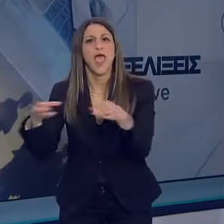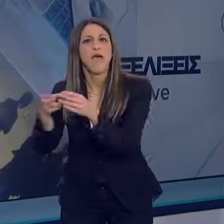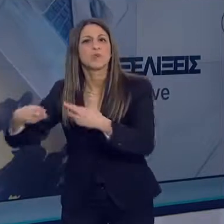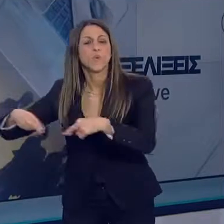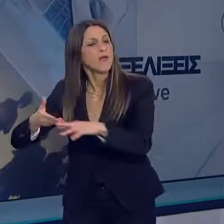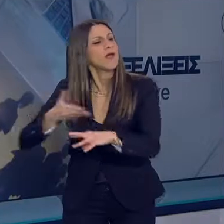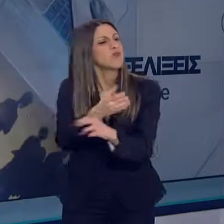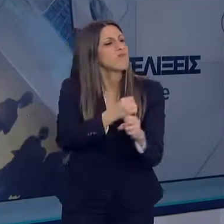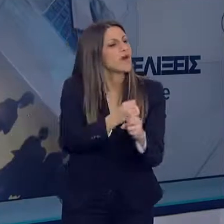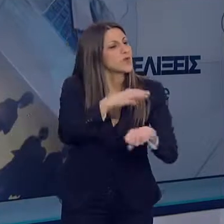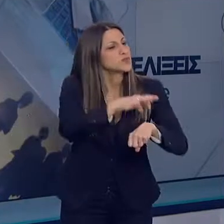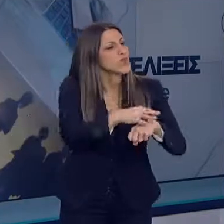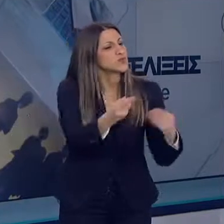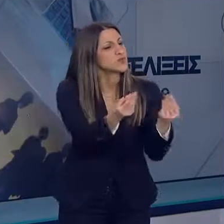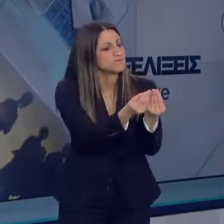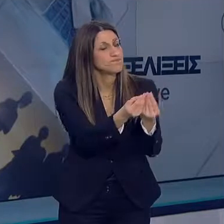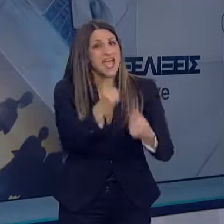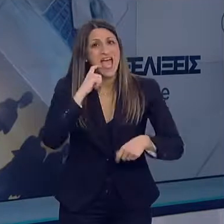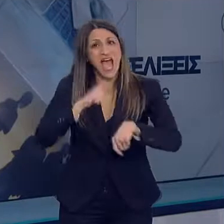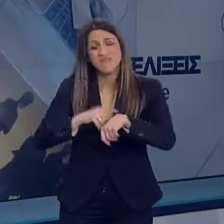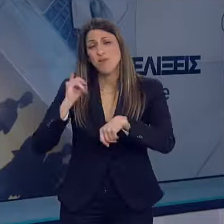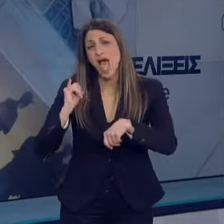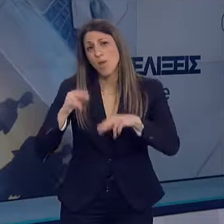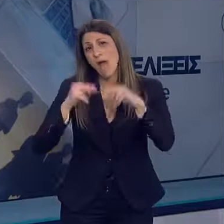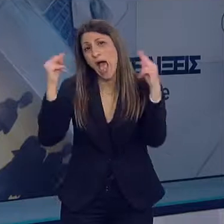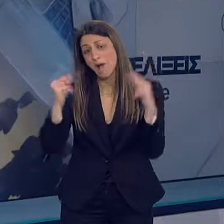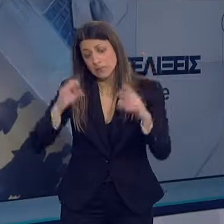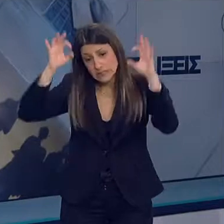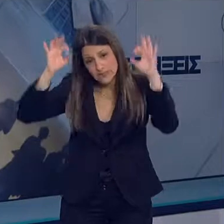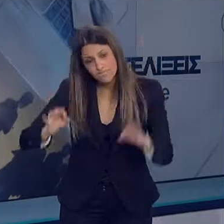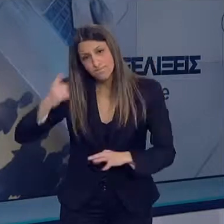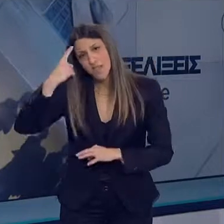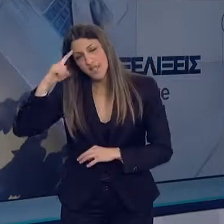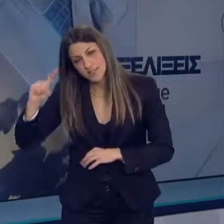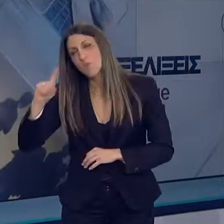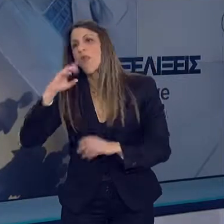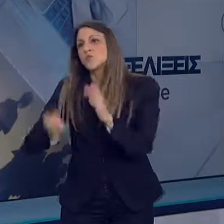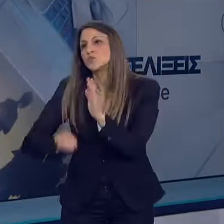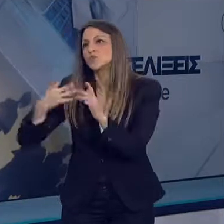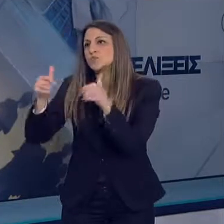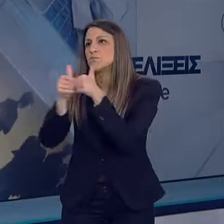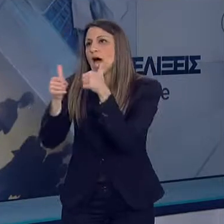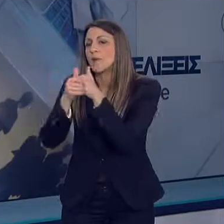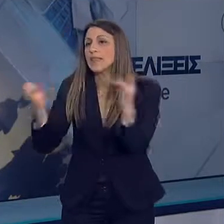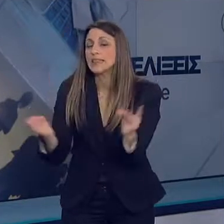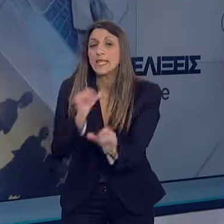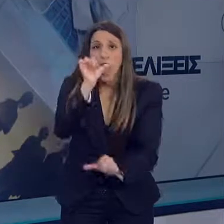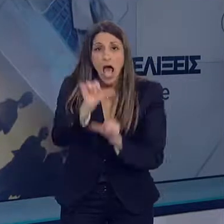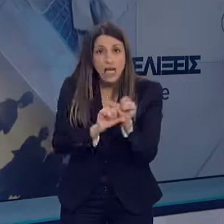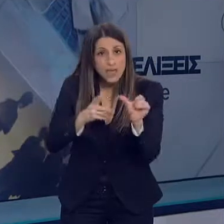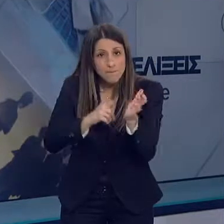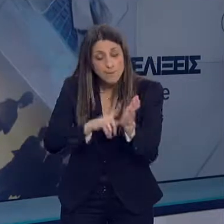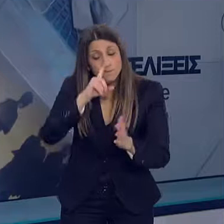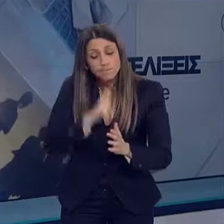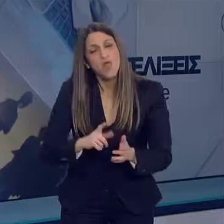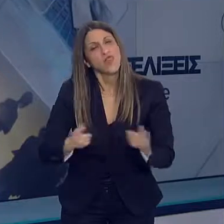Και θεωρώ ότι θα είναι λιγάκι πιο δύσκολο να βγάλουμε σαφή αποτελέσματα, αλλά παρακολουθούμε την επιστημονική. Τις επιστημονικές εξελίξεις και αν χρειαστεί κάτι να αλλάξουμε, θα το αλλάξουμε άμεσα, να είστε